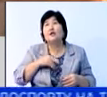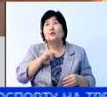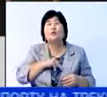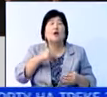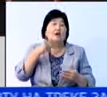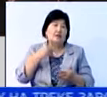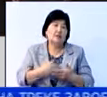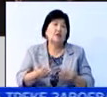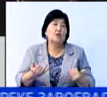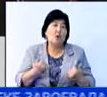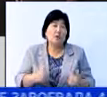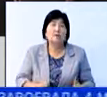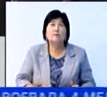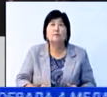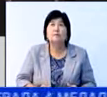высоко оценен.